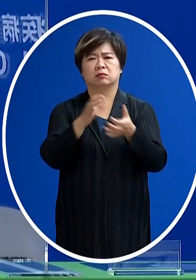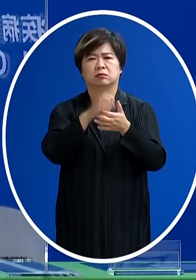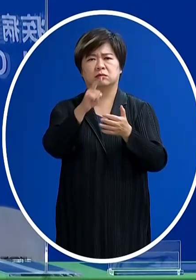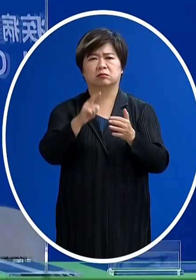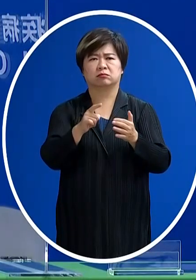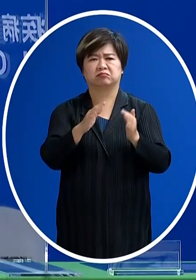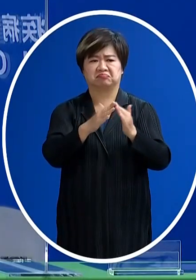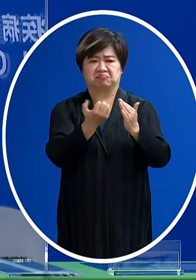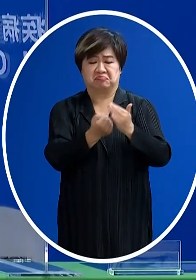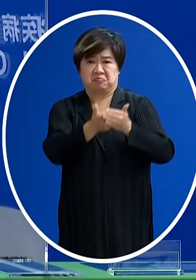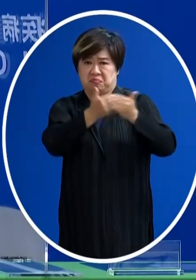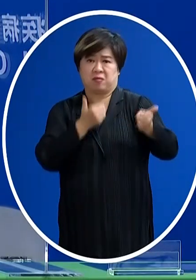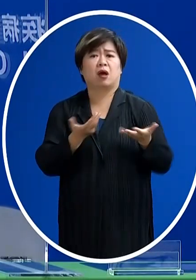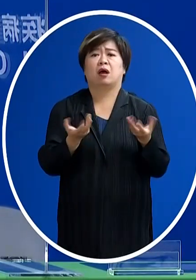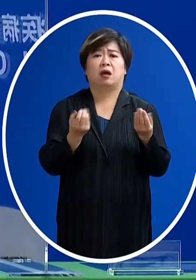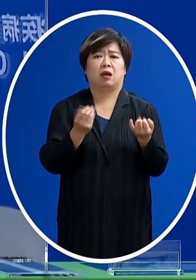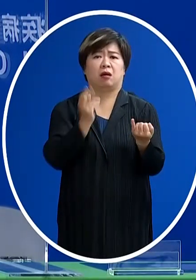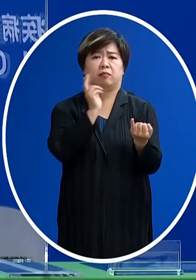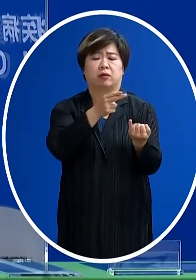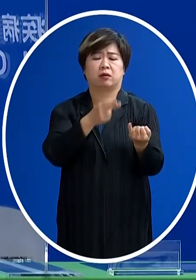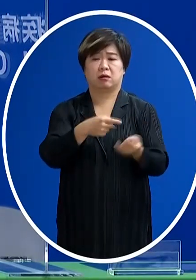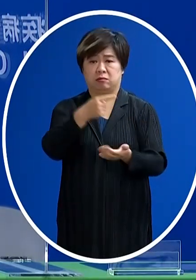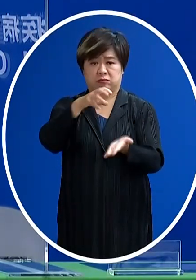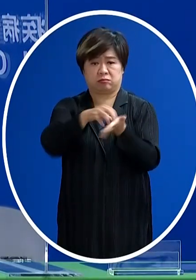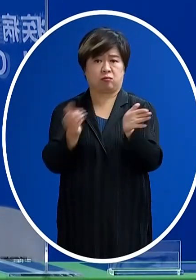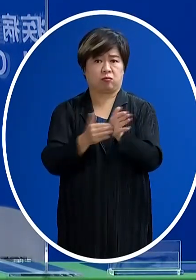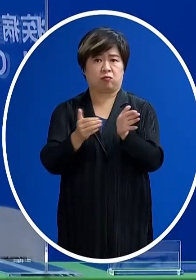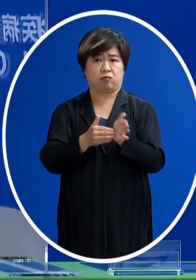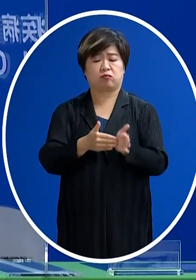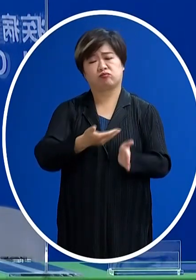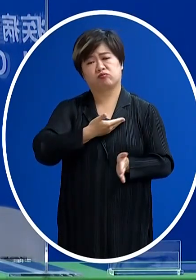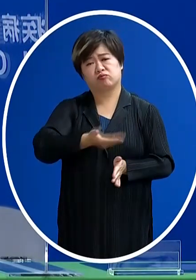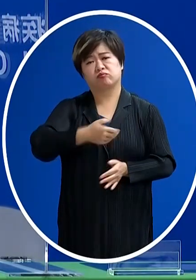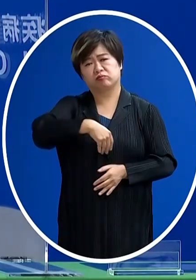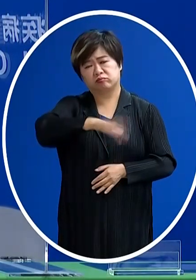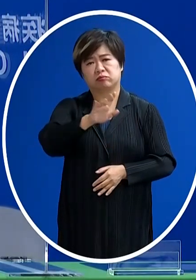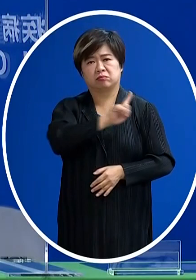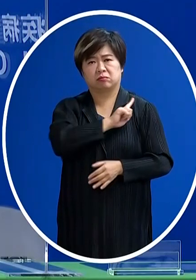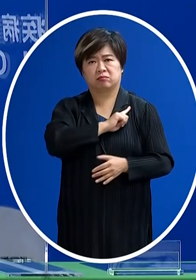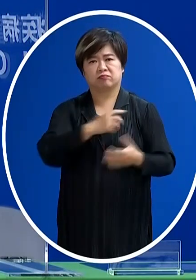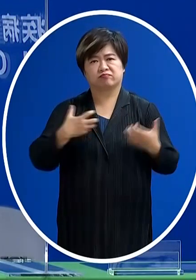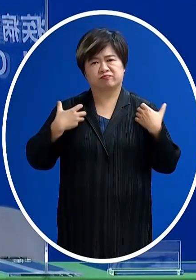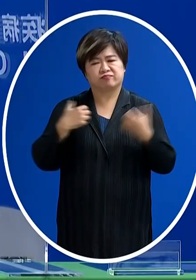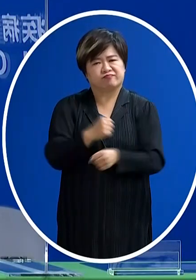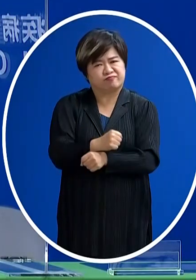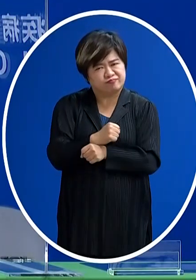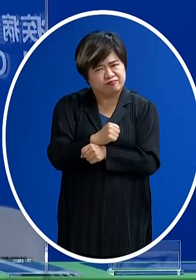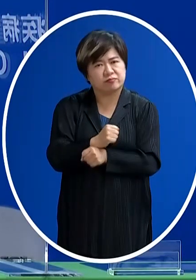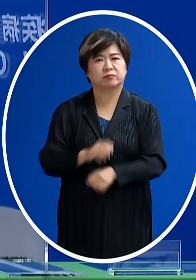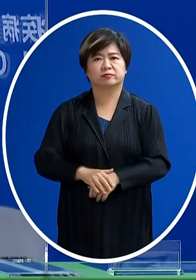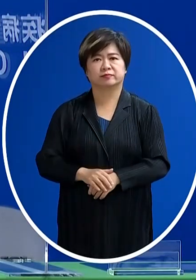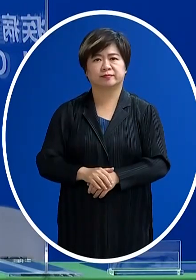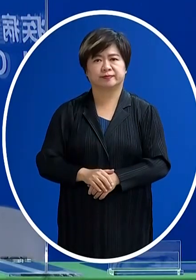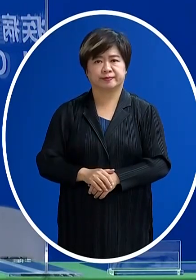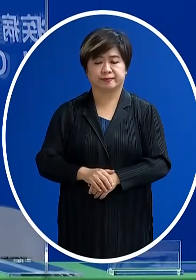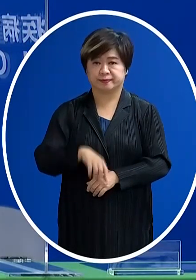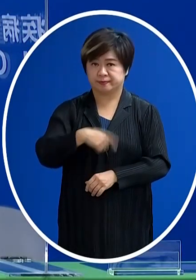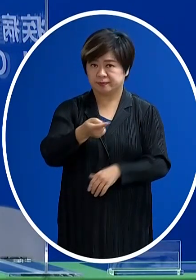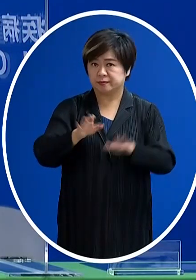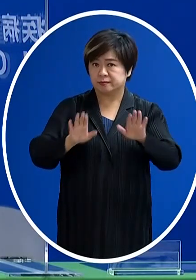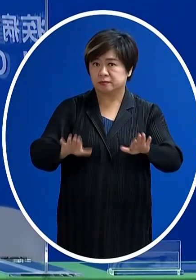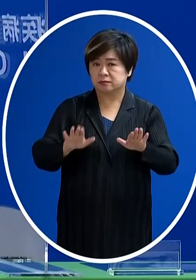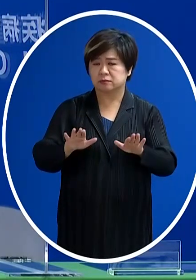象，所以当时也就是一采阴性之后就进行这个相关的自主健康管理等等。那后续现在就